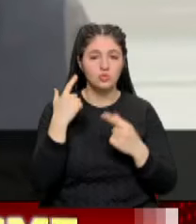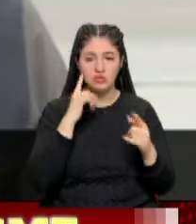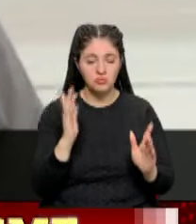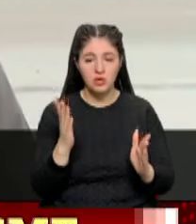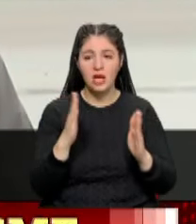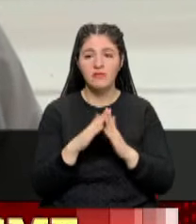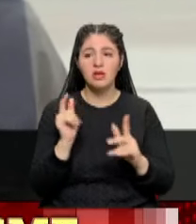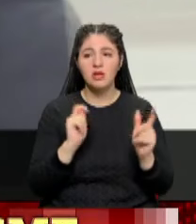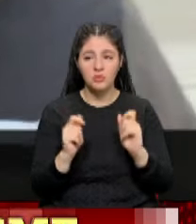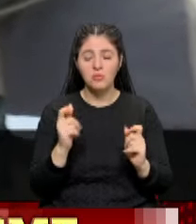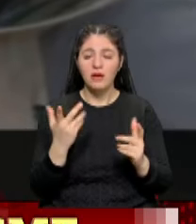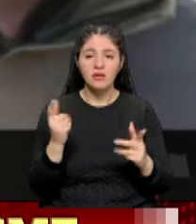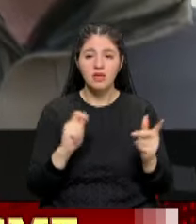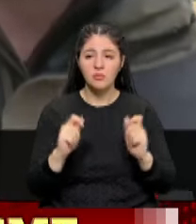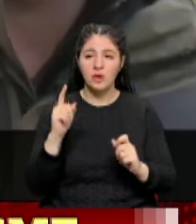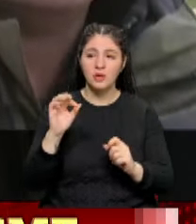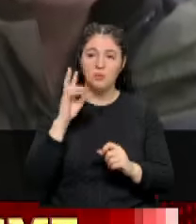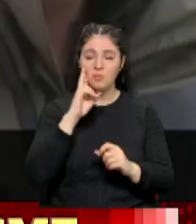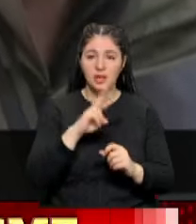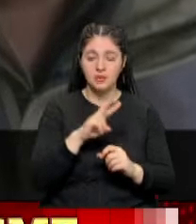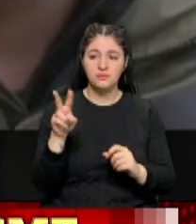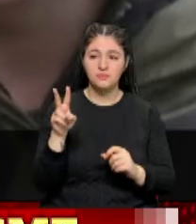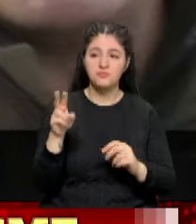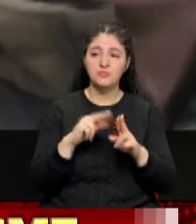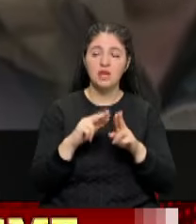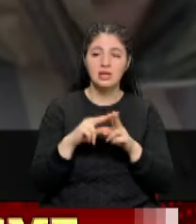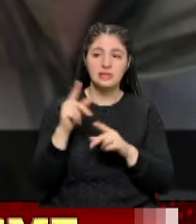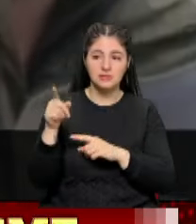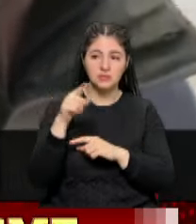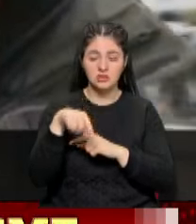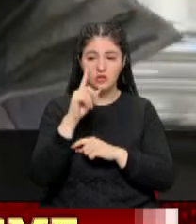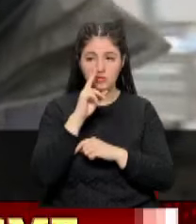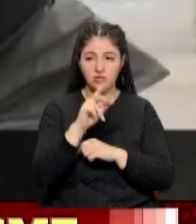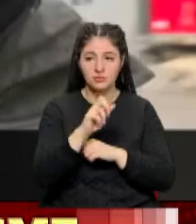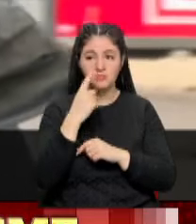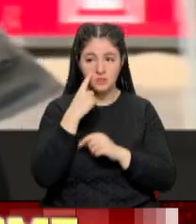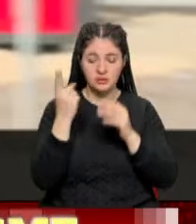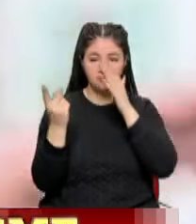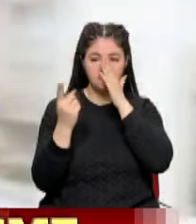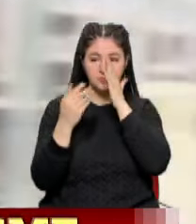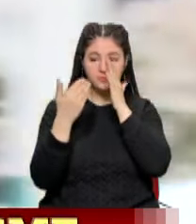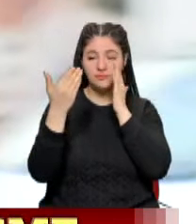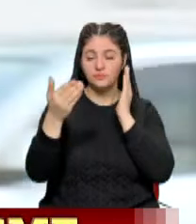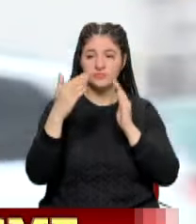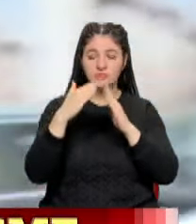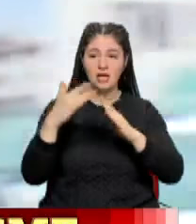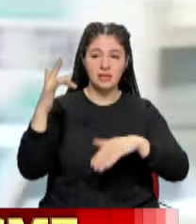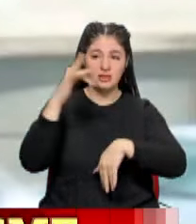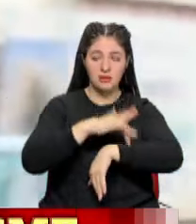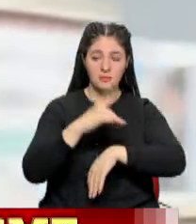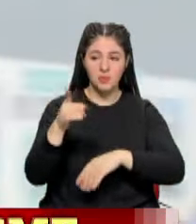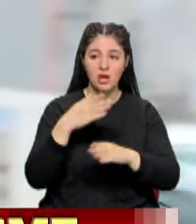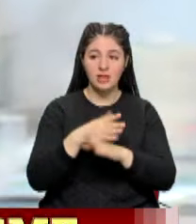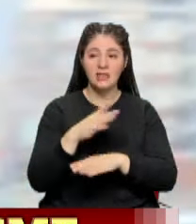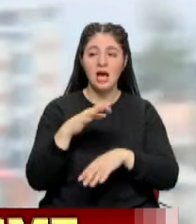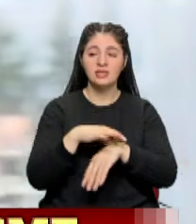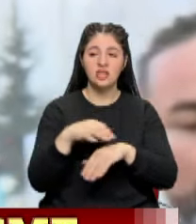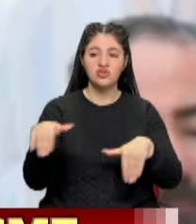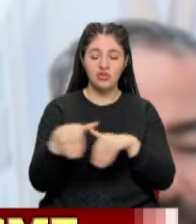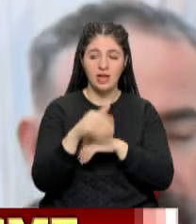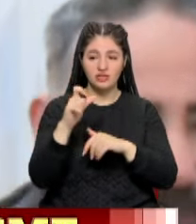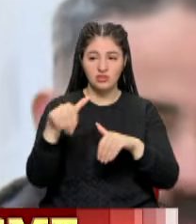Konutlar yapılıyor mu? Evet yapılıyor. Hemen böyle dönelim. Kazım Gökçe size göstersin. Bakın karşıdaki dağın tepesi. Aslında burası hastane caddesi.